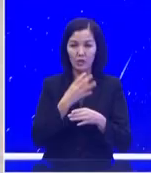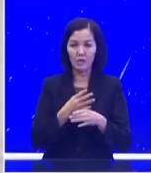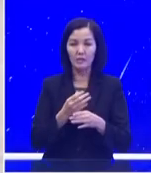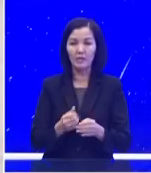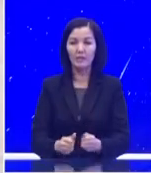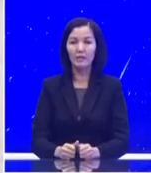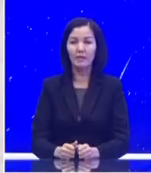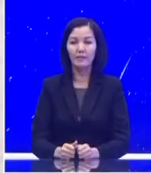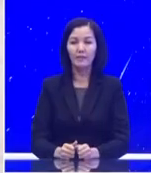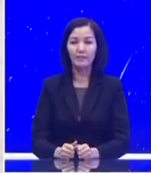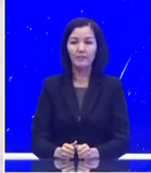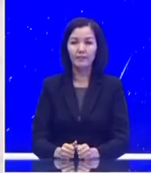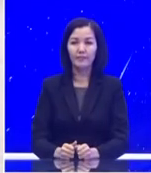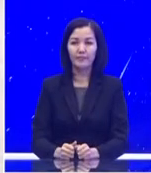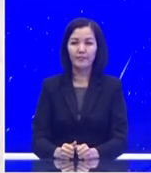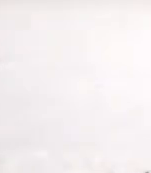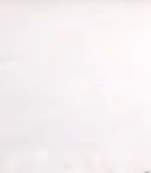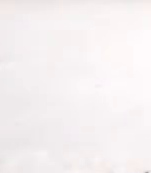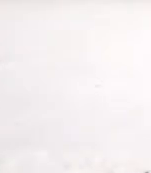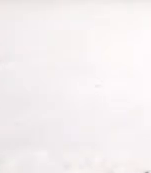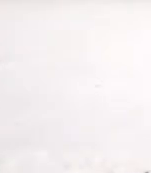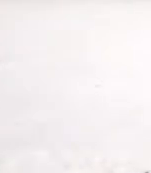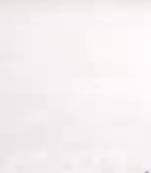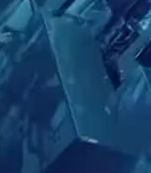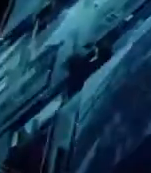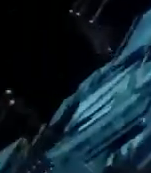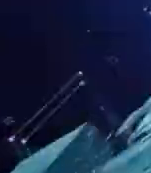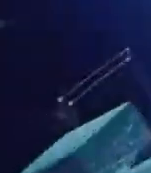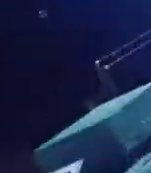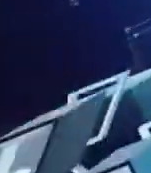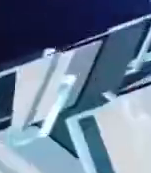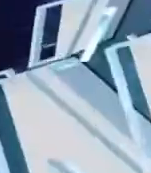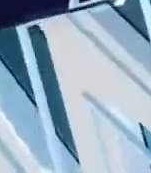көрсетіп жатыр. Әмина Құдайберген, Ерболат Антелов, Жетісу арнасы.